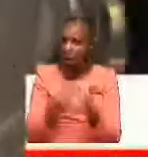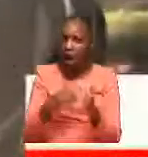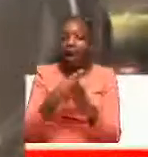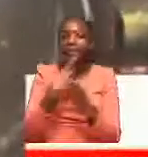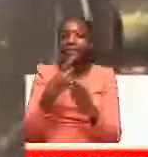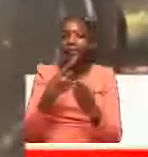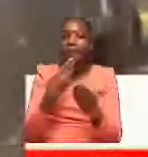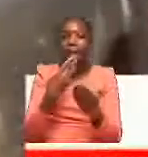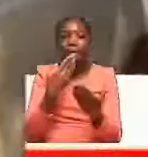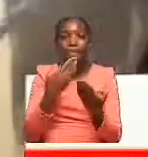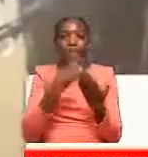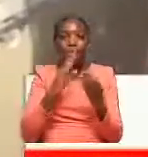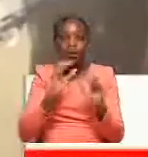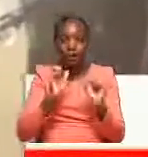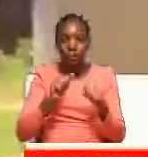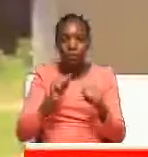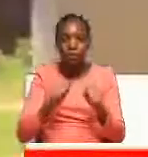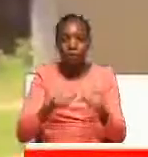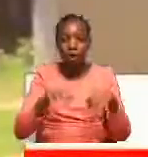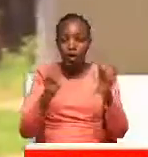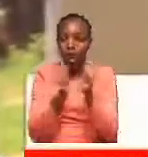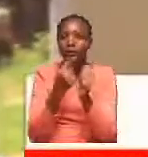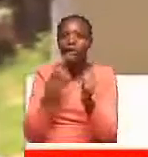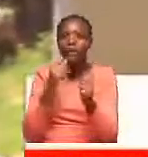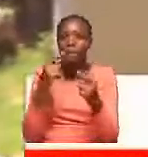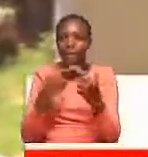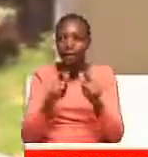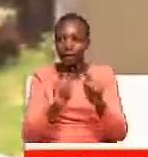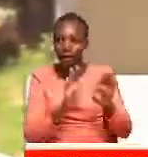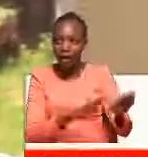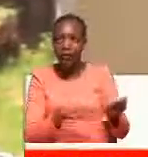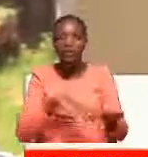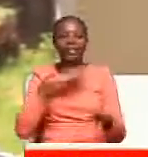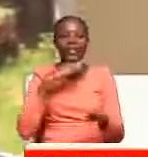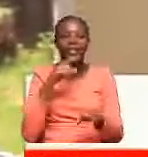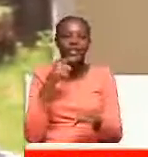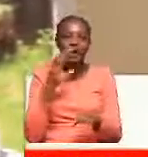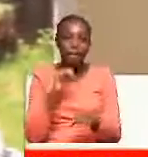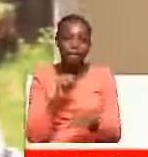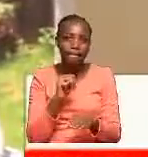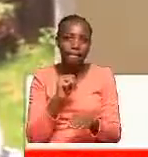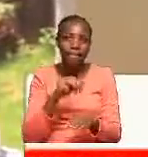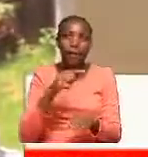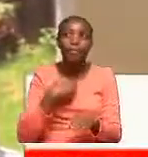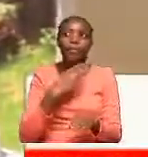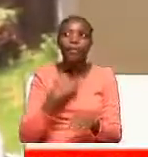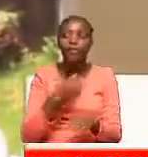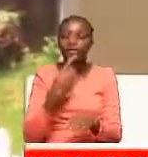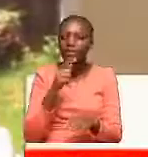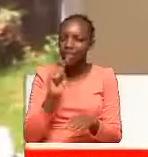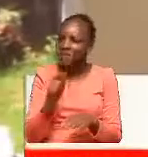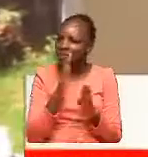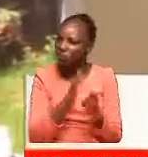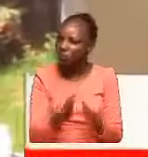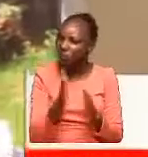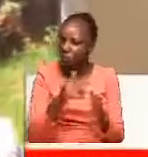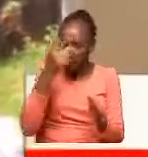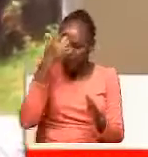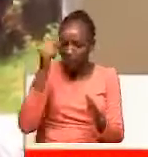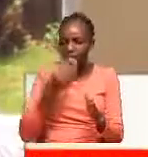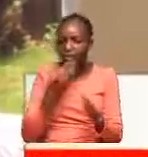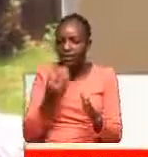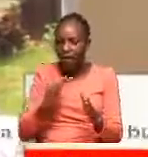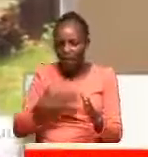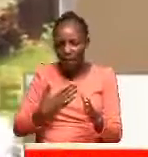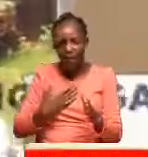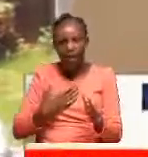wangemtia nguvuni badala ya kumuua. I want to say this was a setup kwa sababu kijana yangu amekuwa